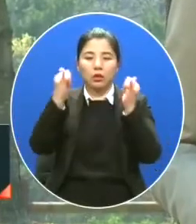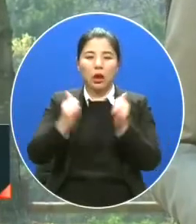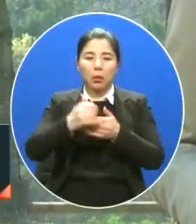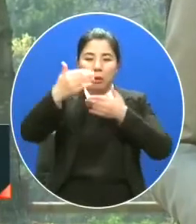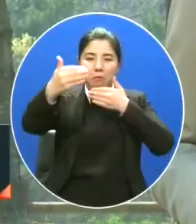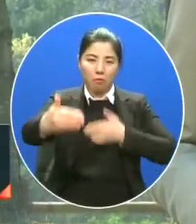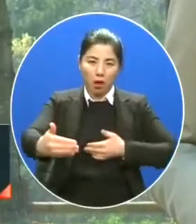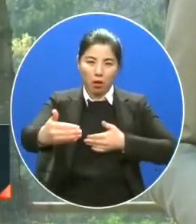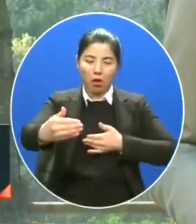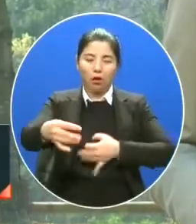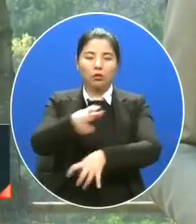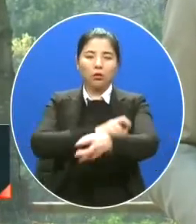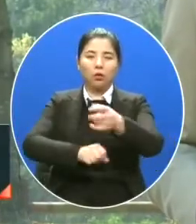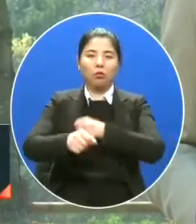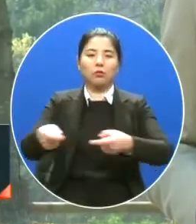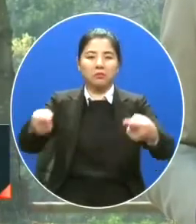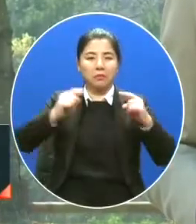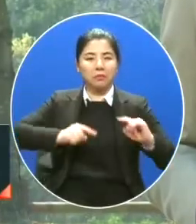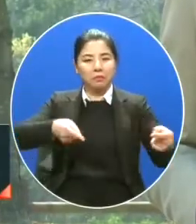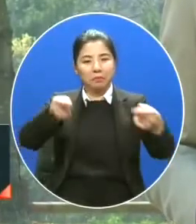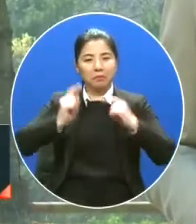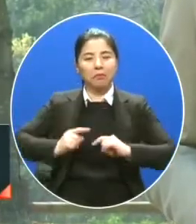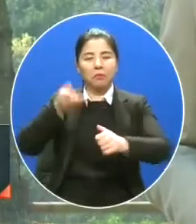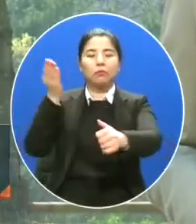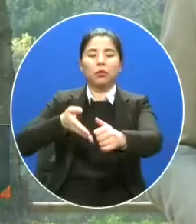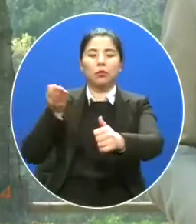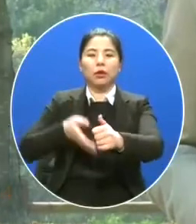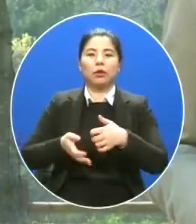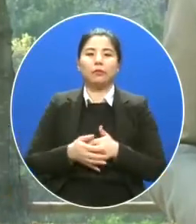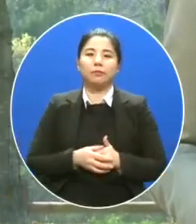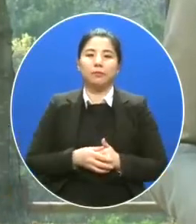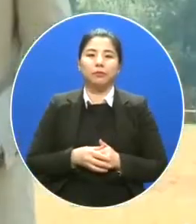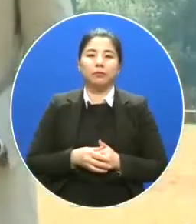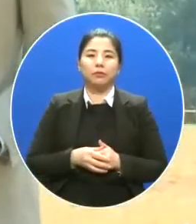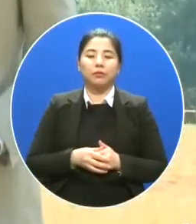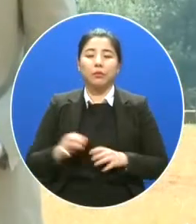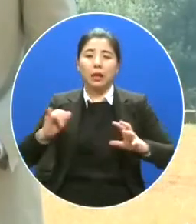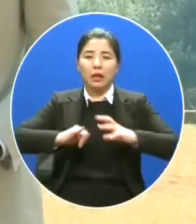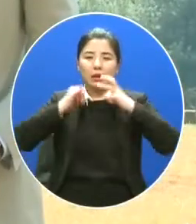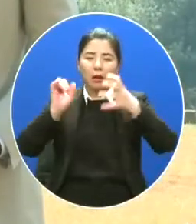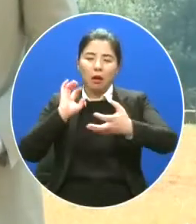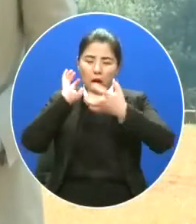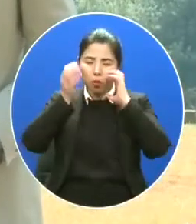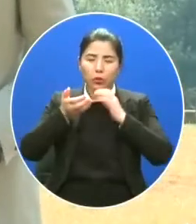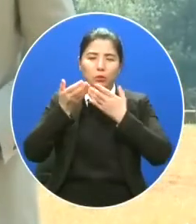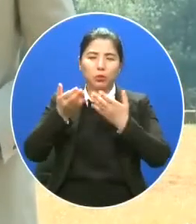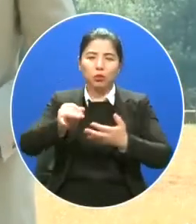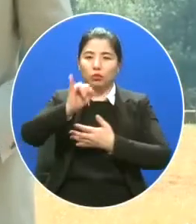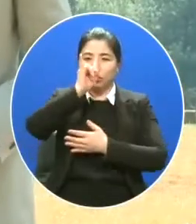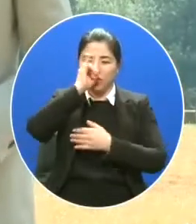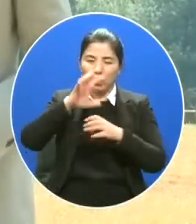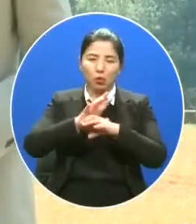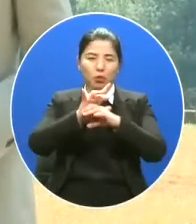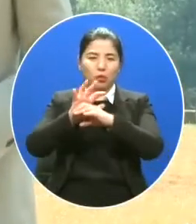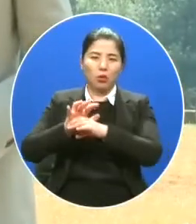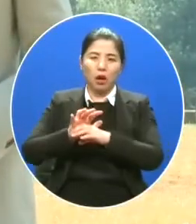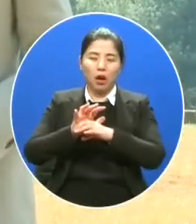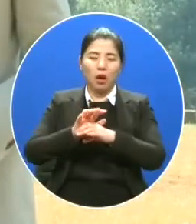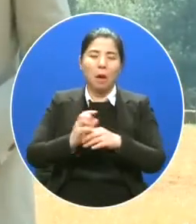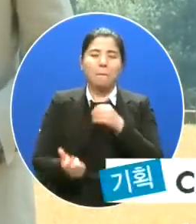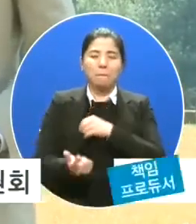사회적 거리두기 시행에 적극적으로 동참해 주시기 바랍니다. 세계를 혼란스럽게 만들고 있는